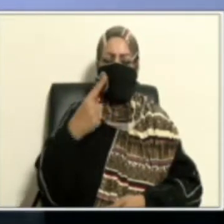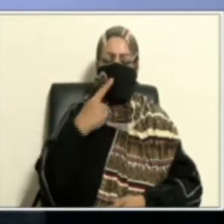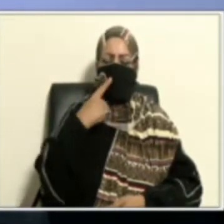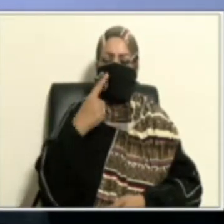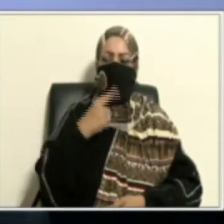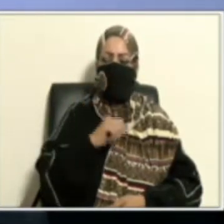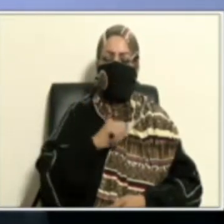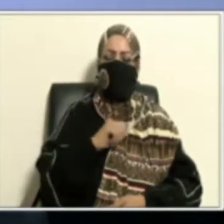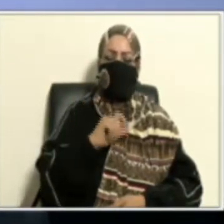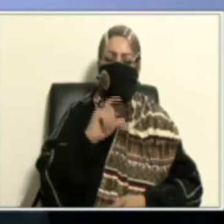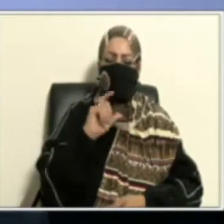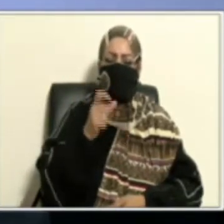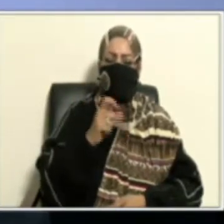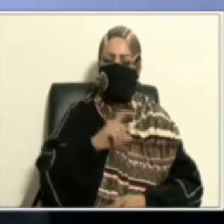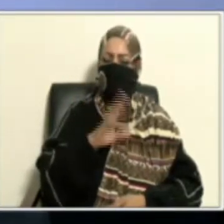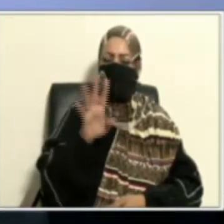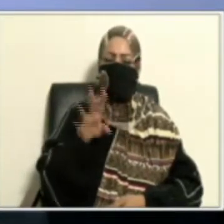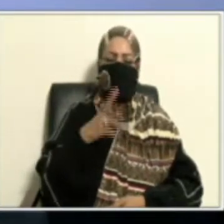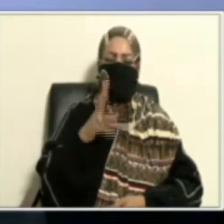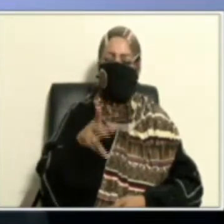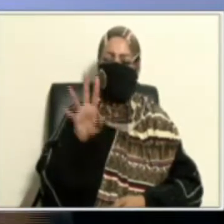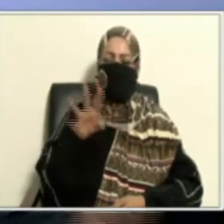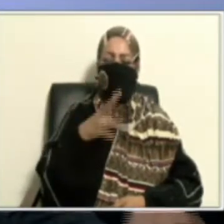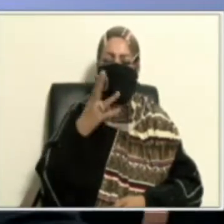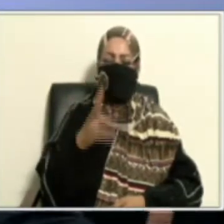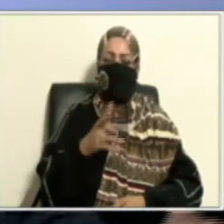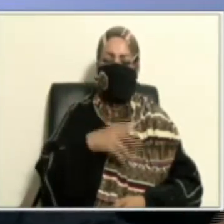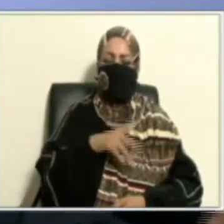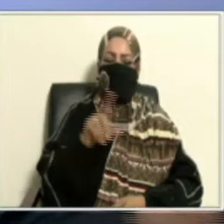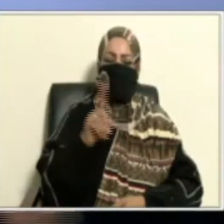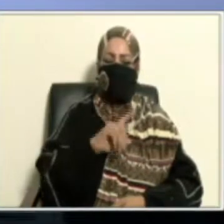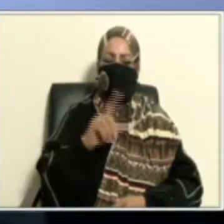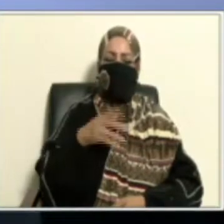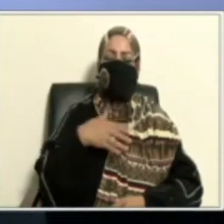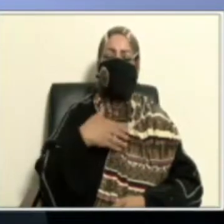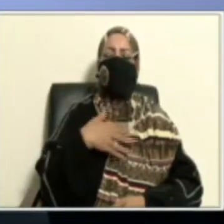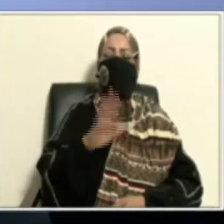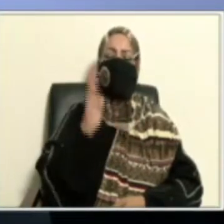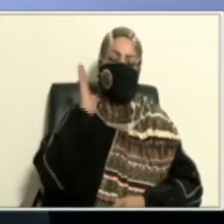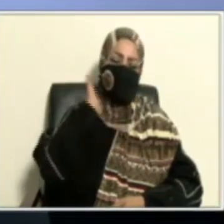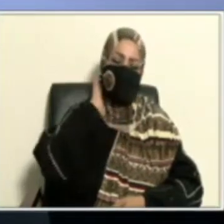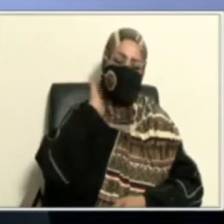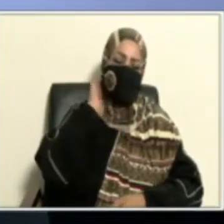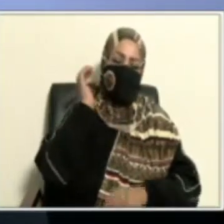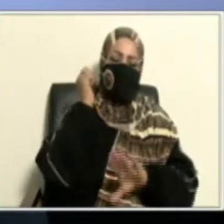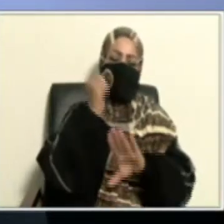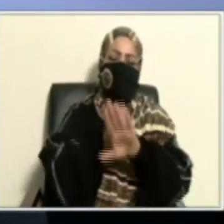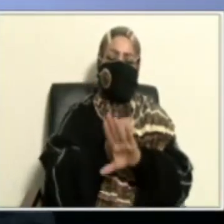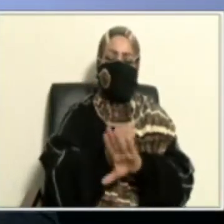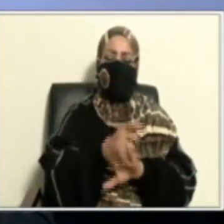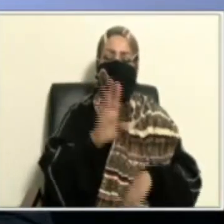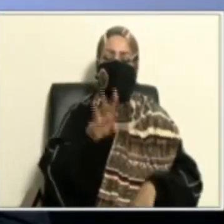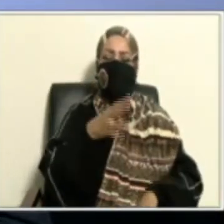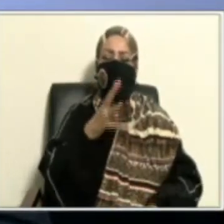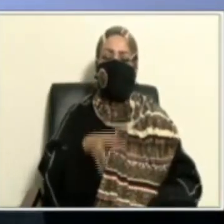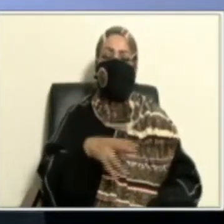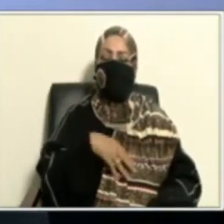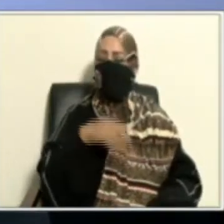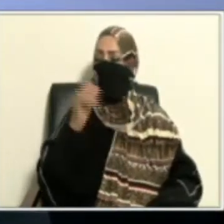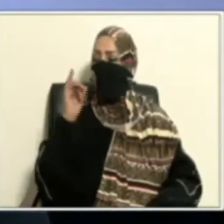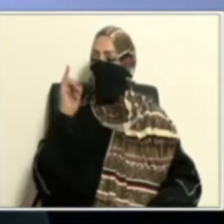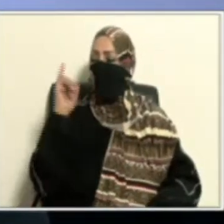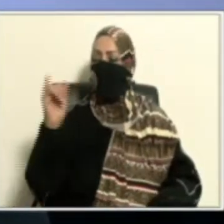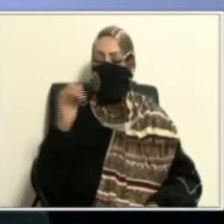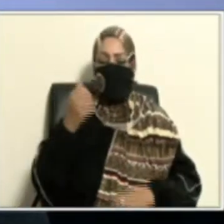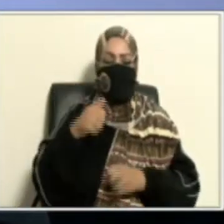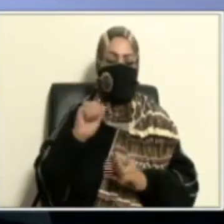الأمانة وحرمان الناس من حقوقها، سواء إذا كان هذا عقد مع الدولة أو عقد مع الأوقاف. لأن من فعل